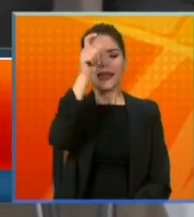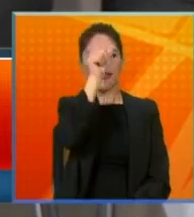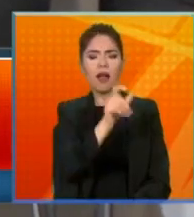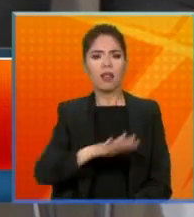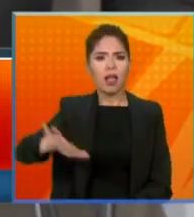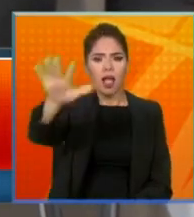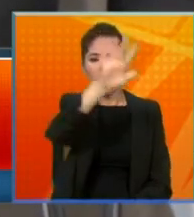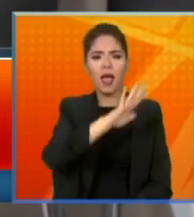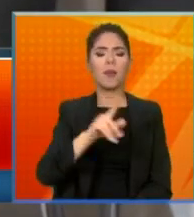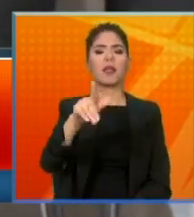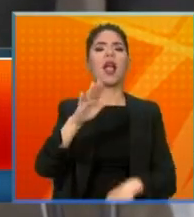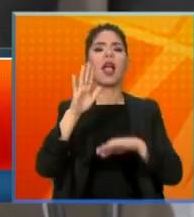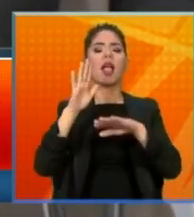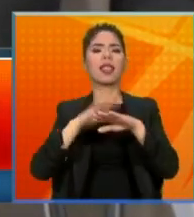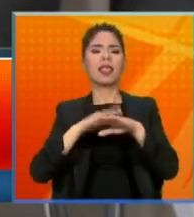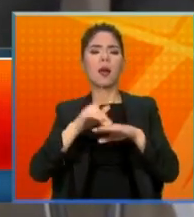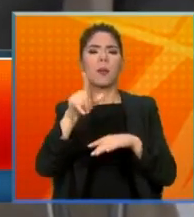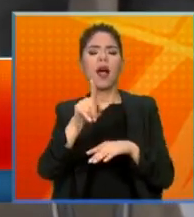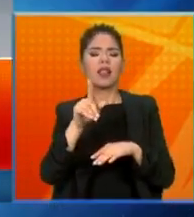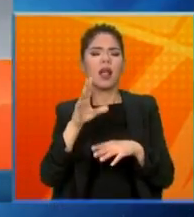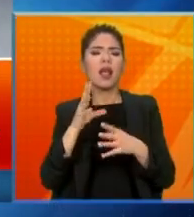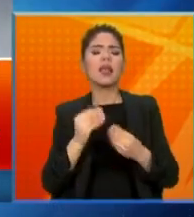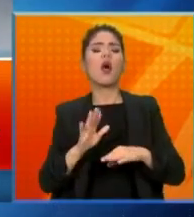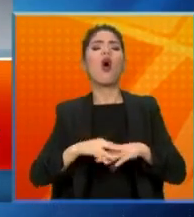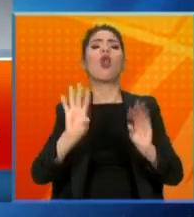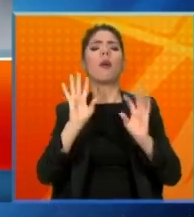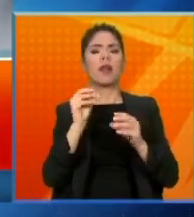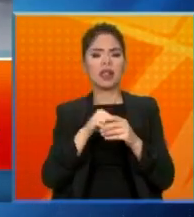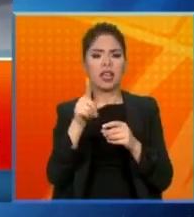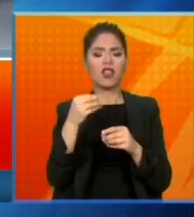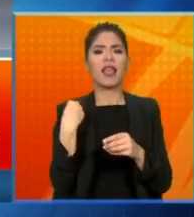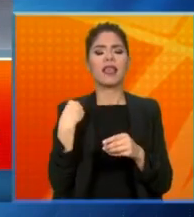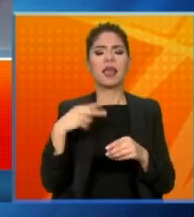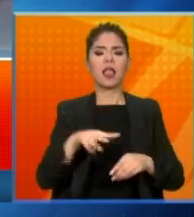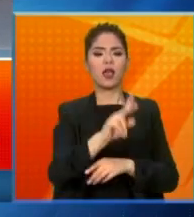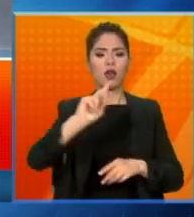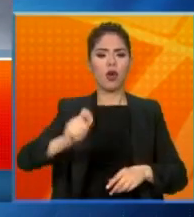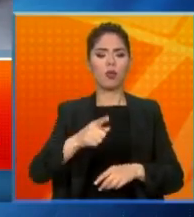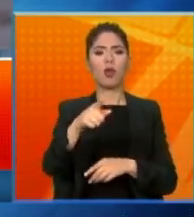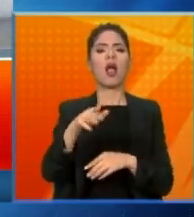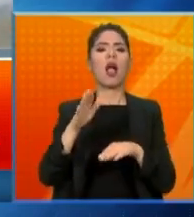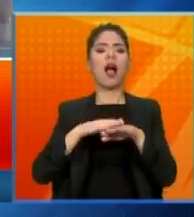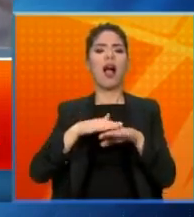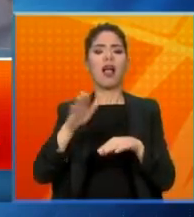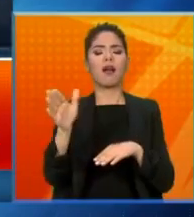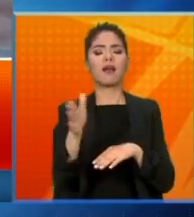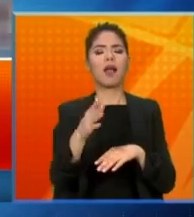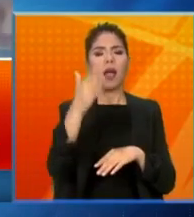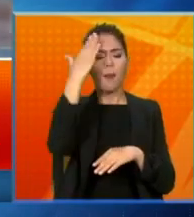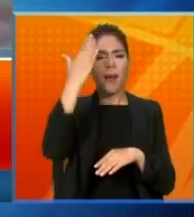İranlılarsa teması sıfıra indirmek için yeni yöntemlere başvuruyor. Sokakta birbirini görenler ayaklarıyla tokalaşıyor.